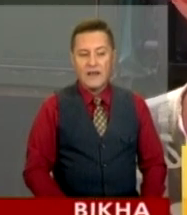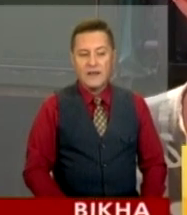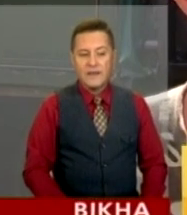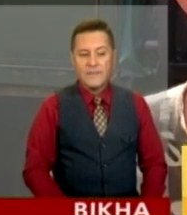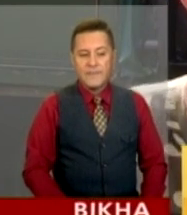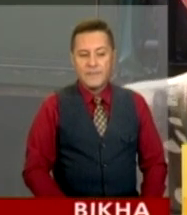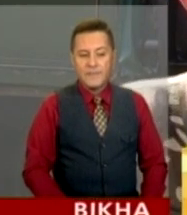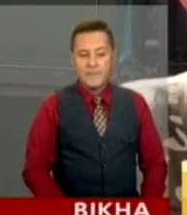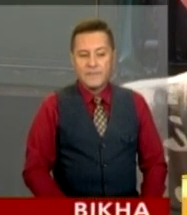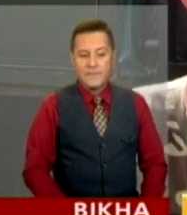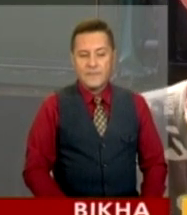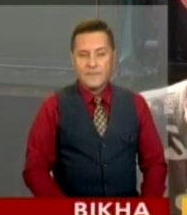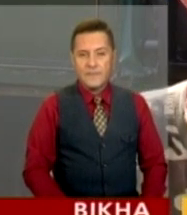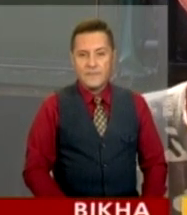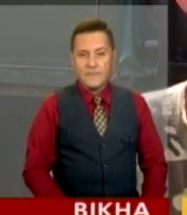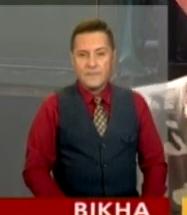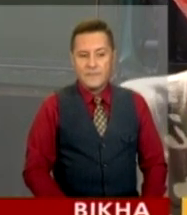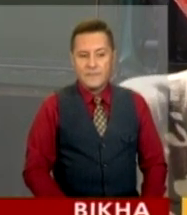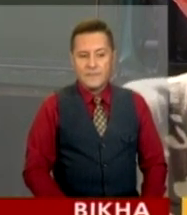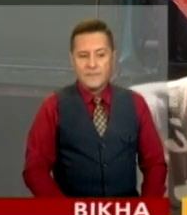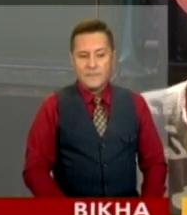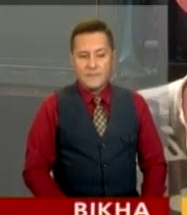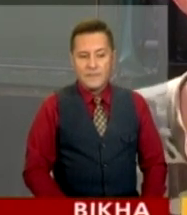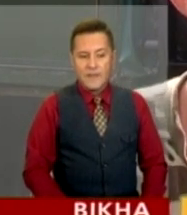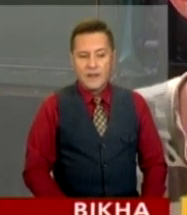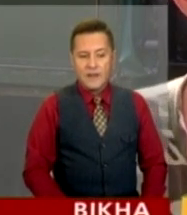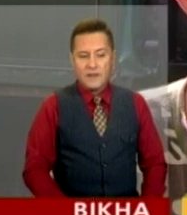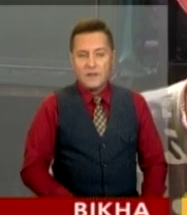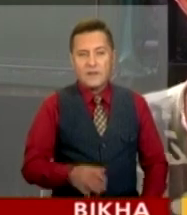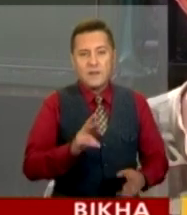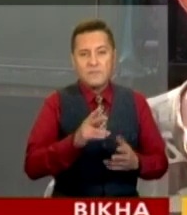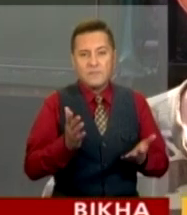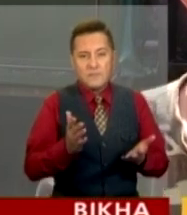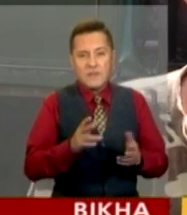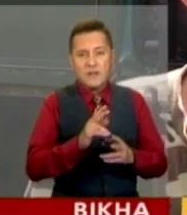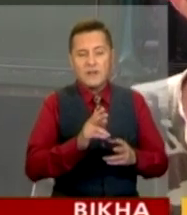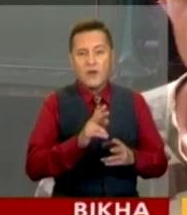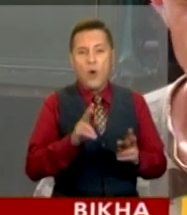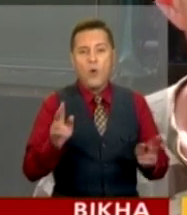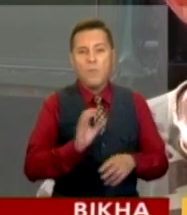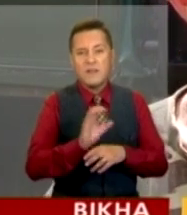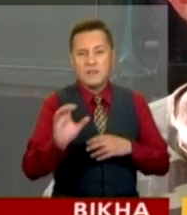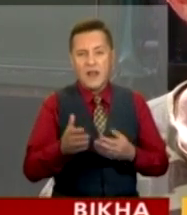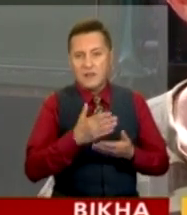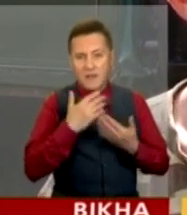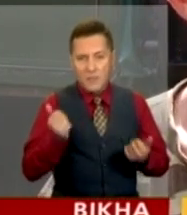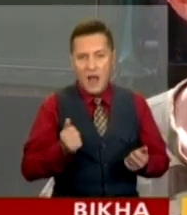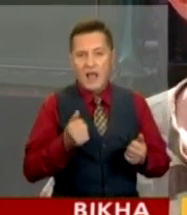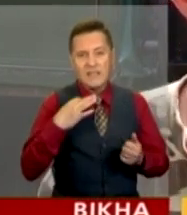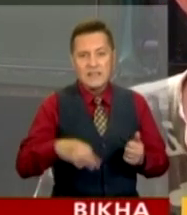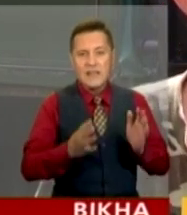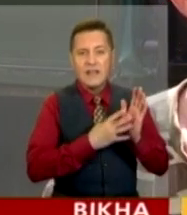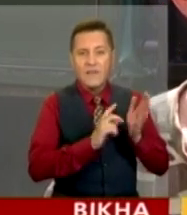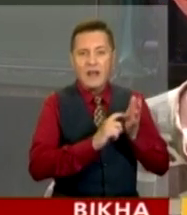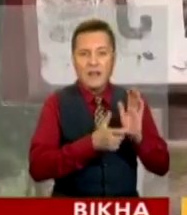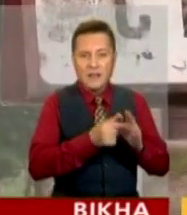сім'ї тут послати. Говорю, батько з 29-го року, син 9 клас тільки що